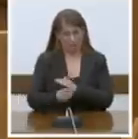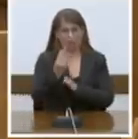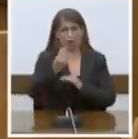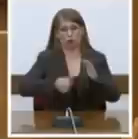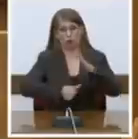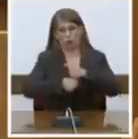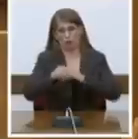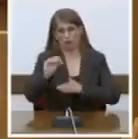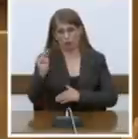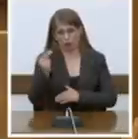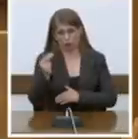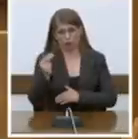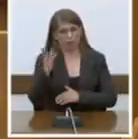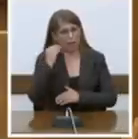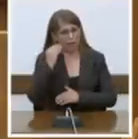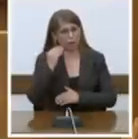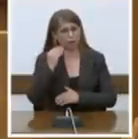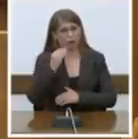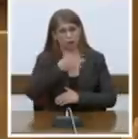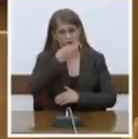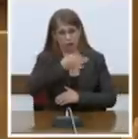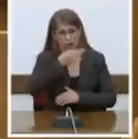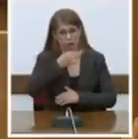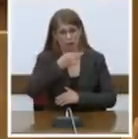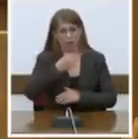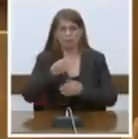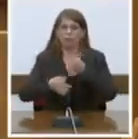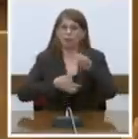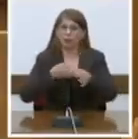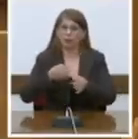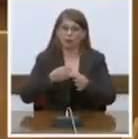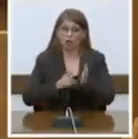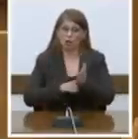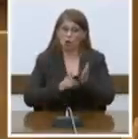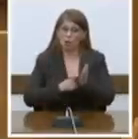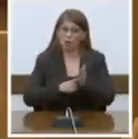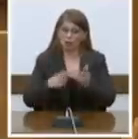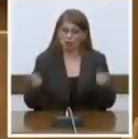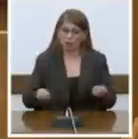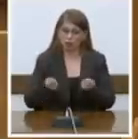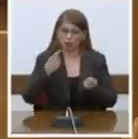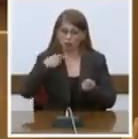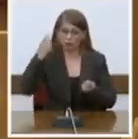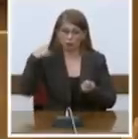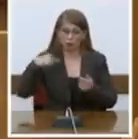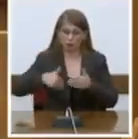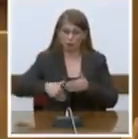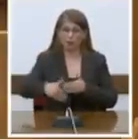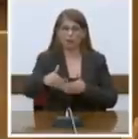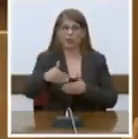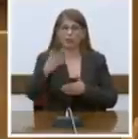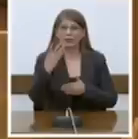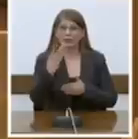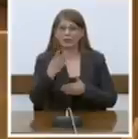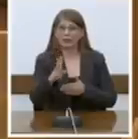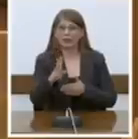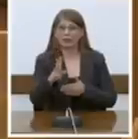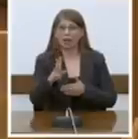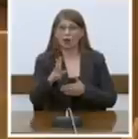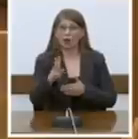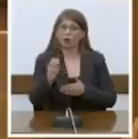που αναφερθήκατε στο νομοθετικό έργο της προηγούμενης περίοδου. 400 τόσοι